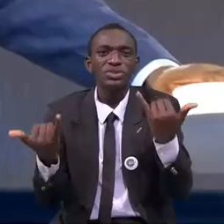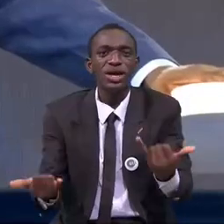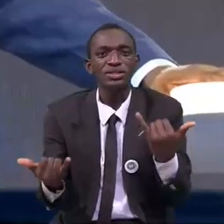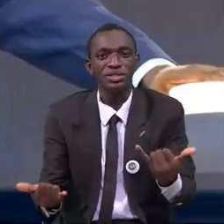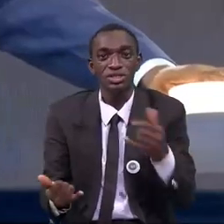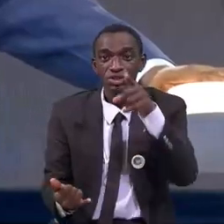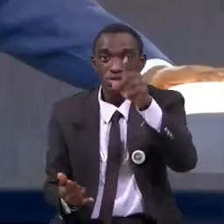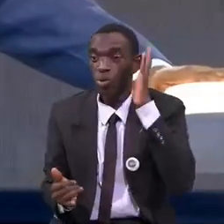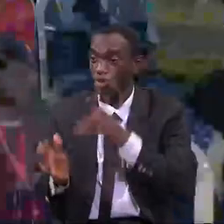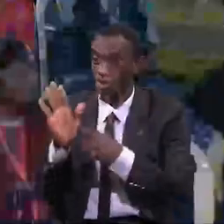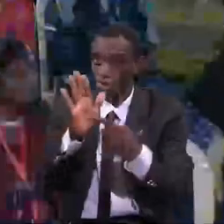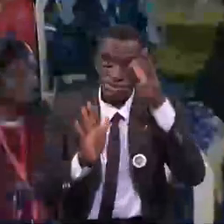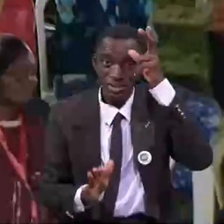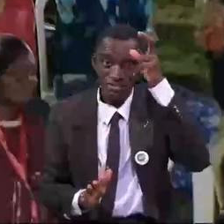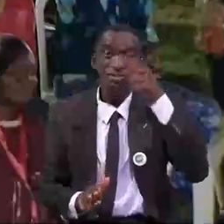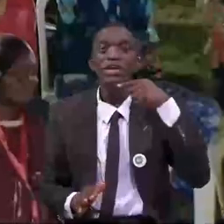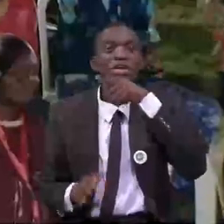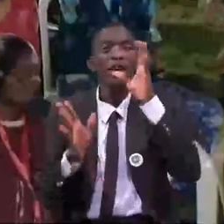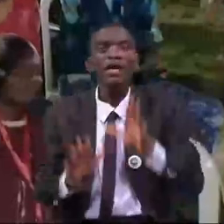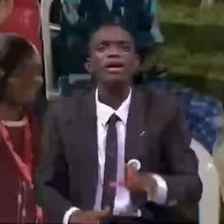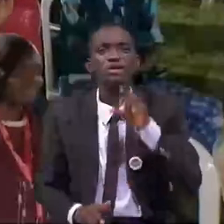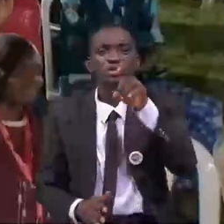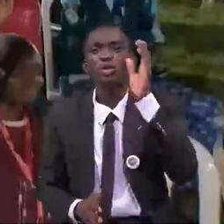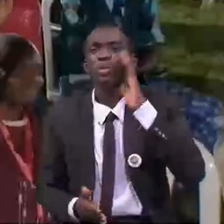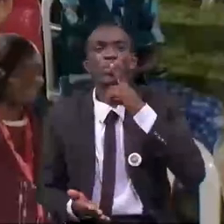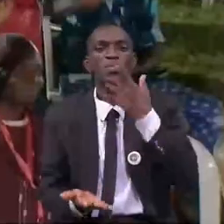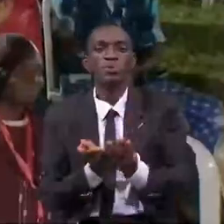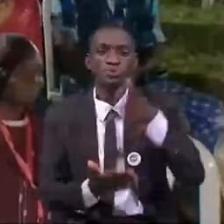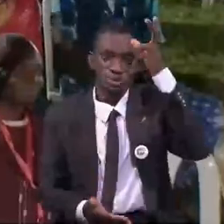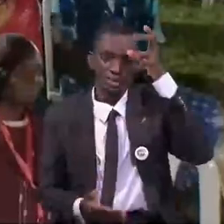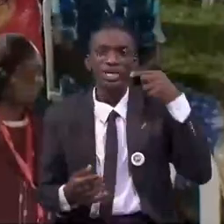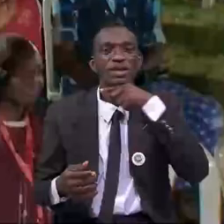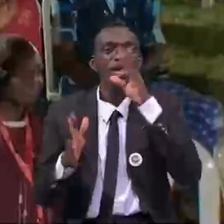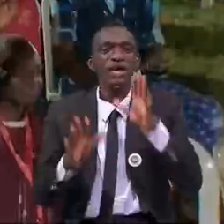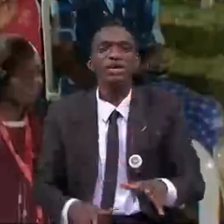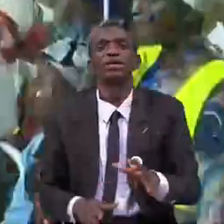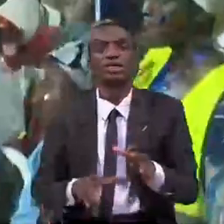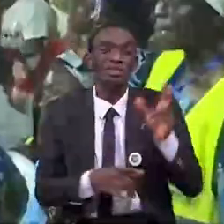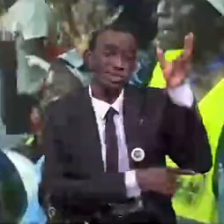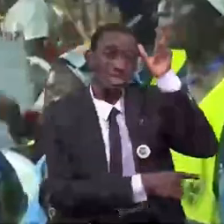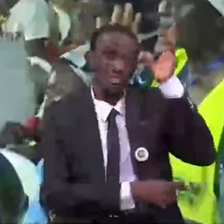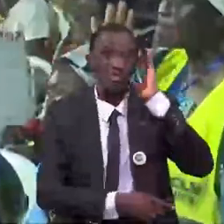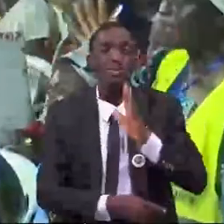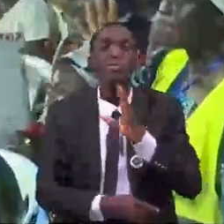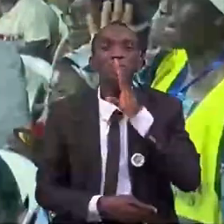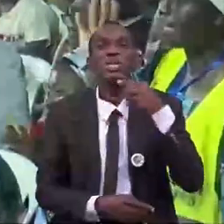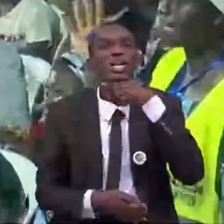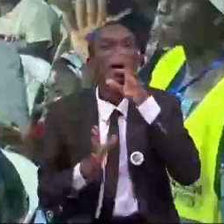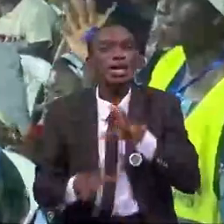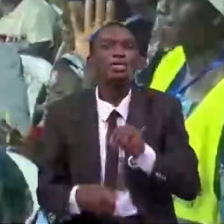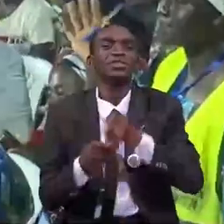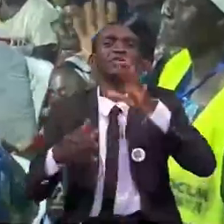soir qui va prouver au diable qu'il est menteur il est menteur sera menteur dans